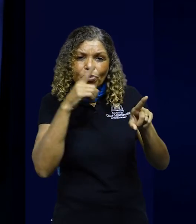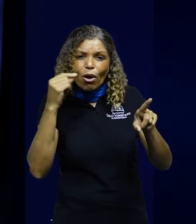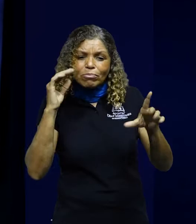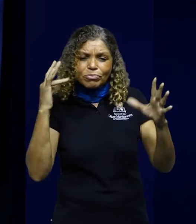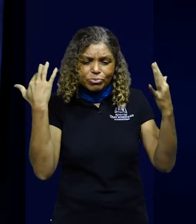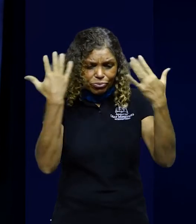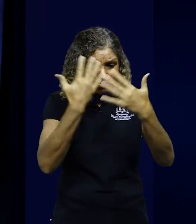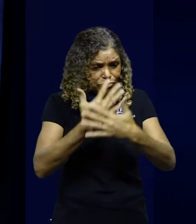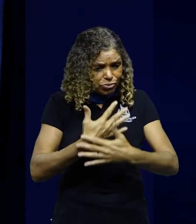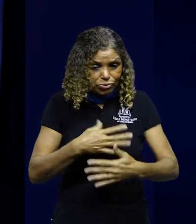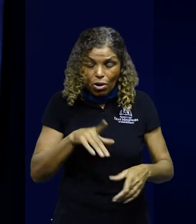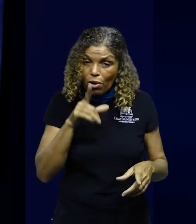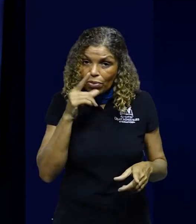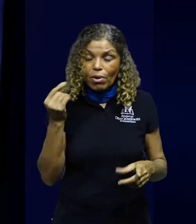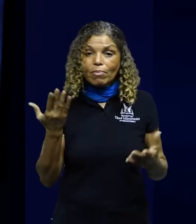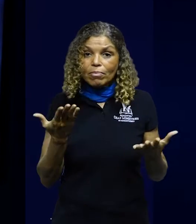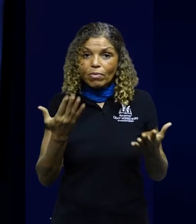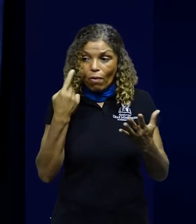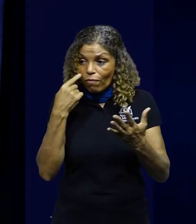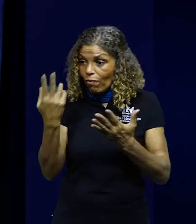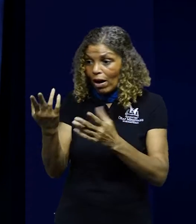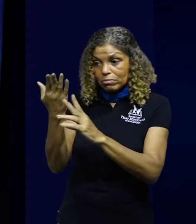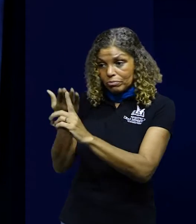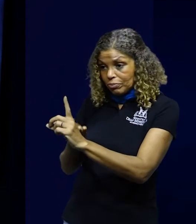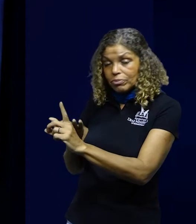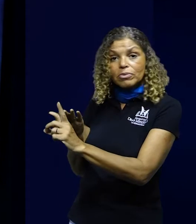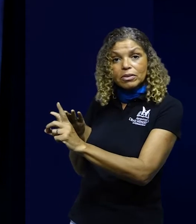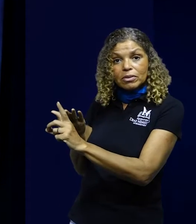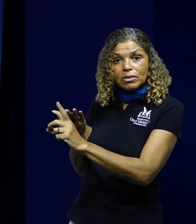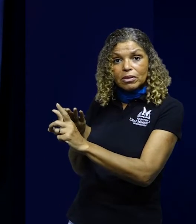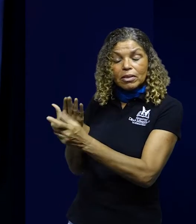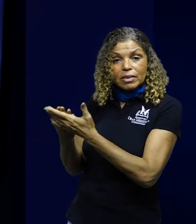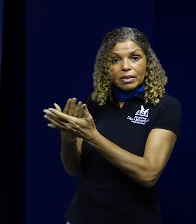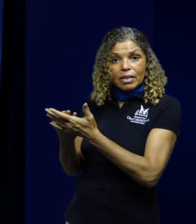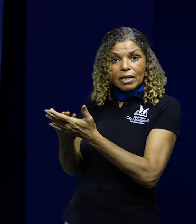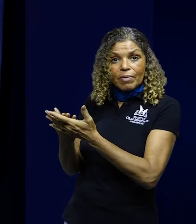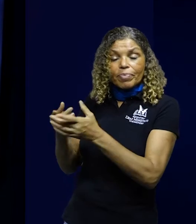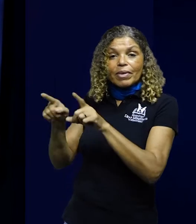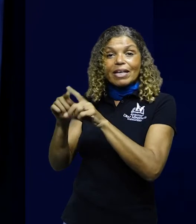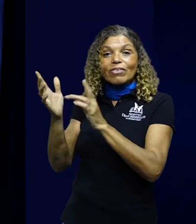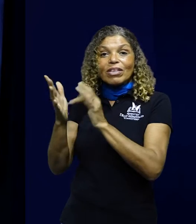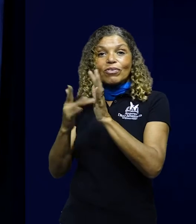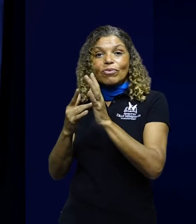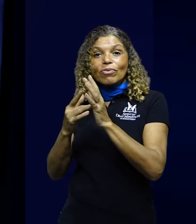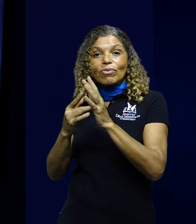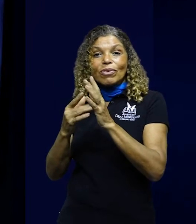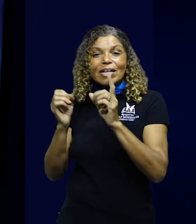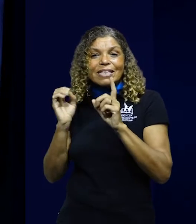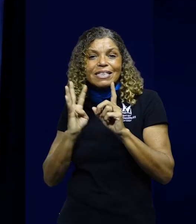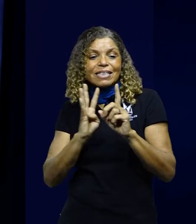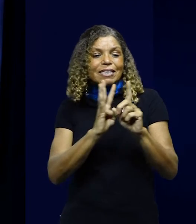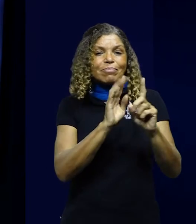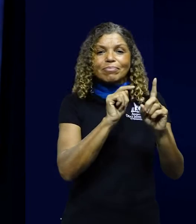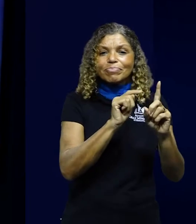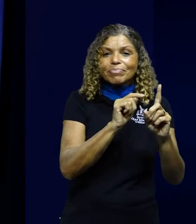le Seigneur. Cette double nature apparaît encore clairement dans un échange que Jésus a avec